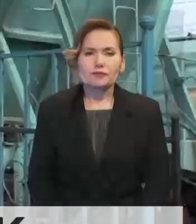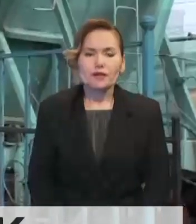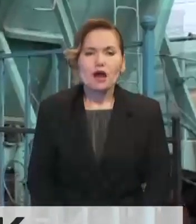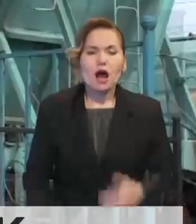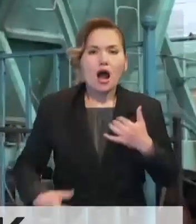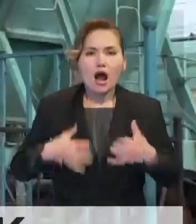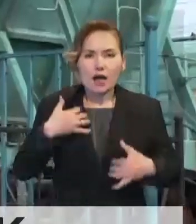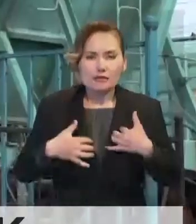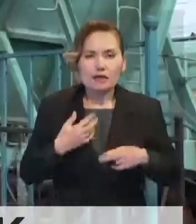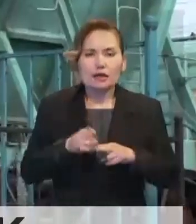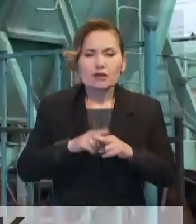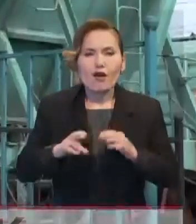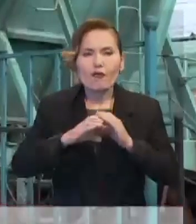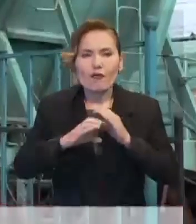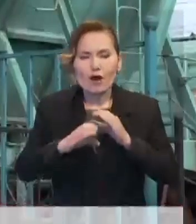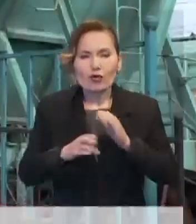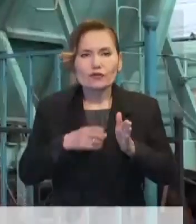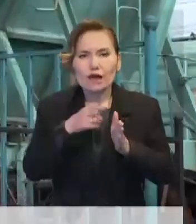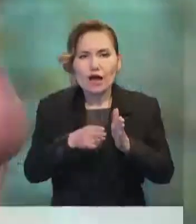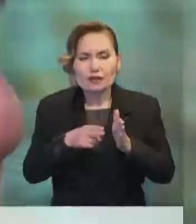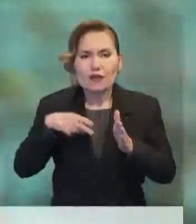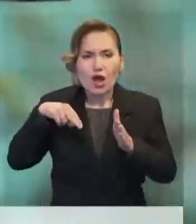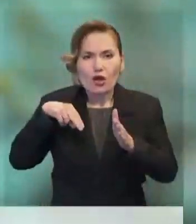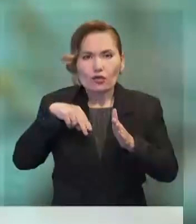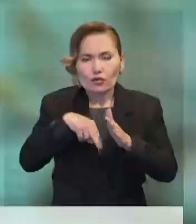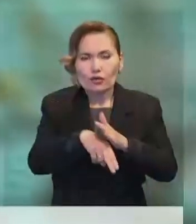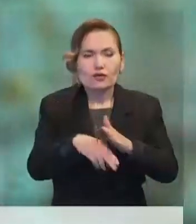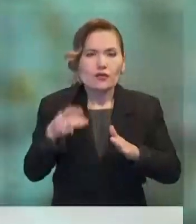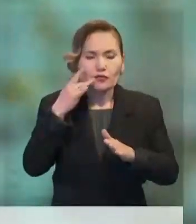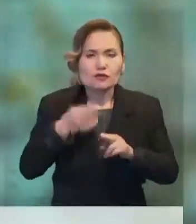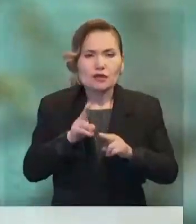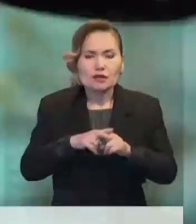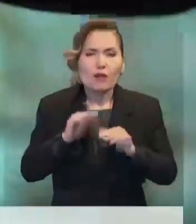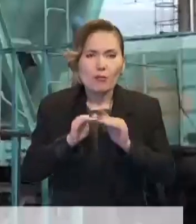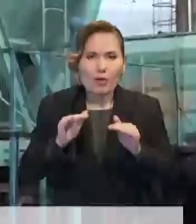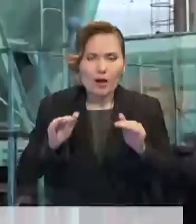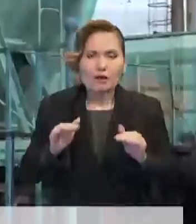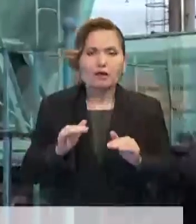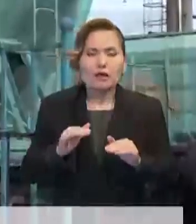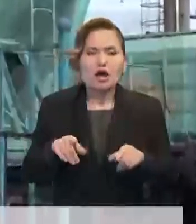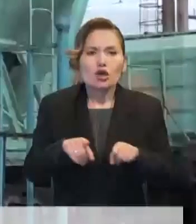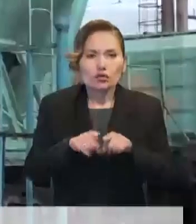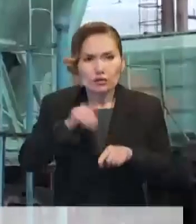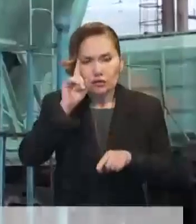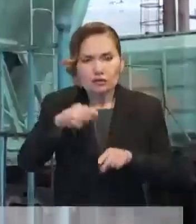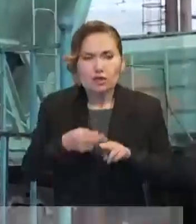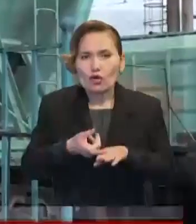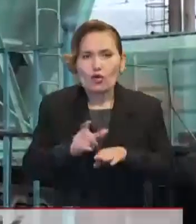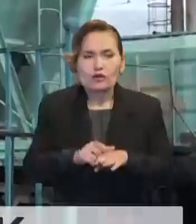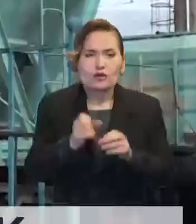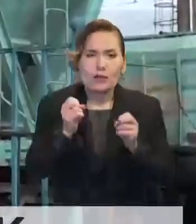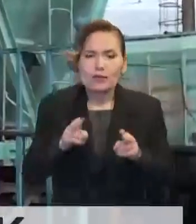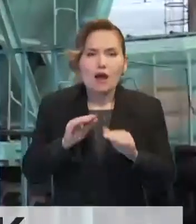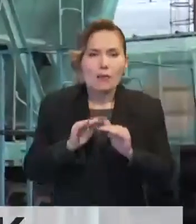кезде вагондардың арасымен жүреміз. Балаларда жүре береді. Етіміз әбден үйреніп кетті. Қауіпті екенін ересектер түсінеді. Бірақ балалар білмеуі